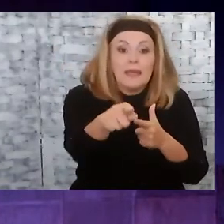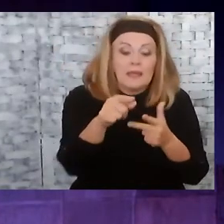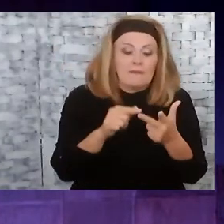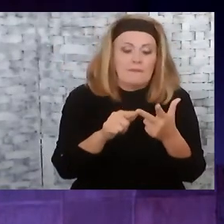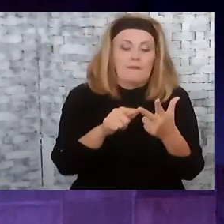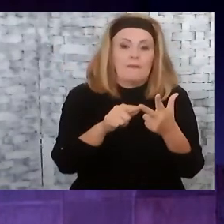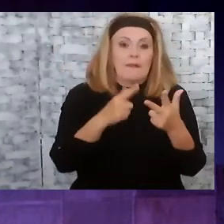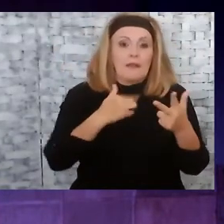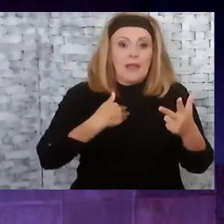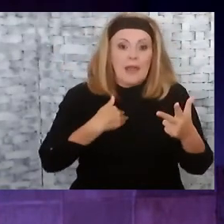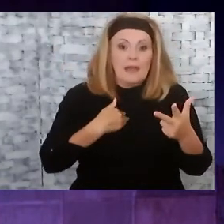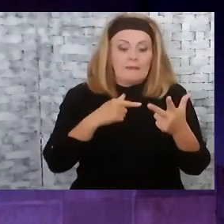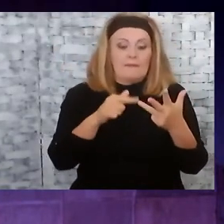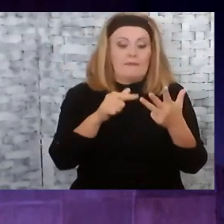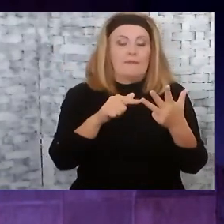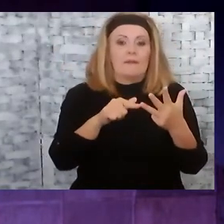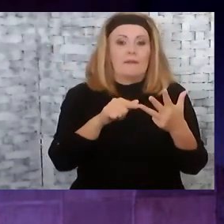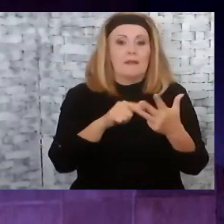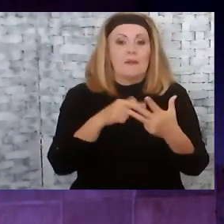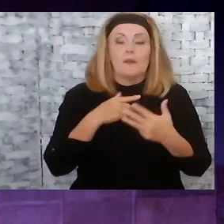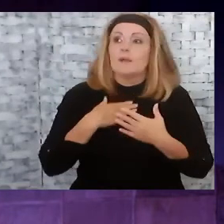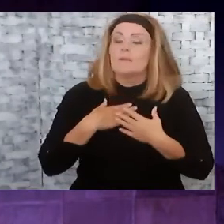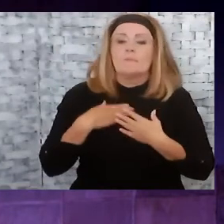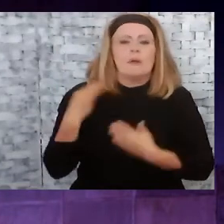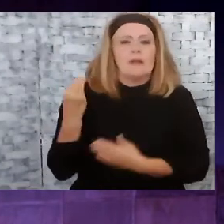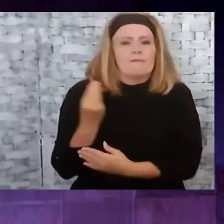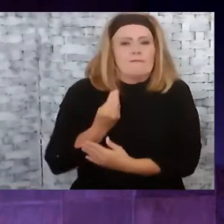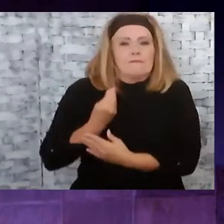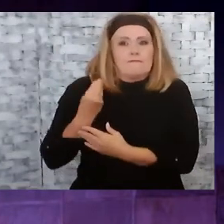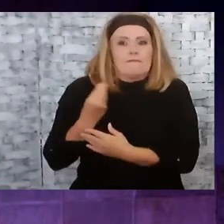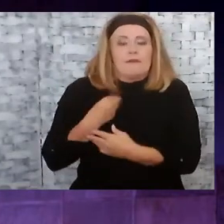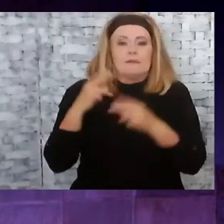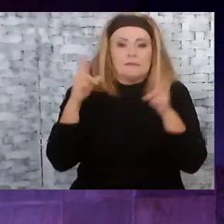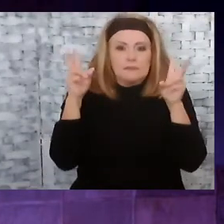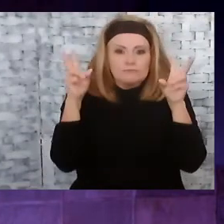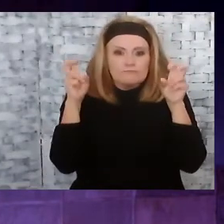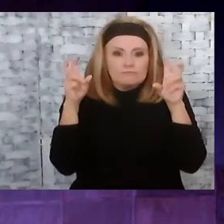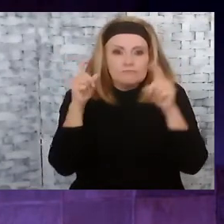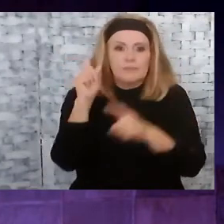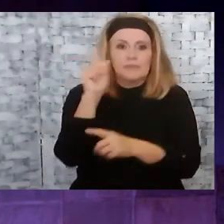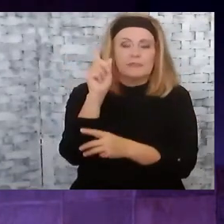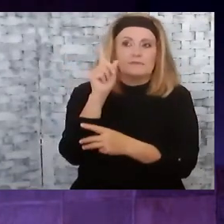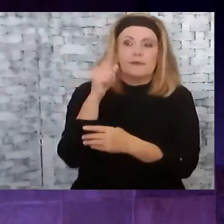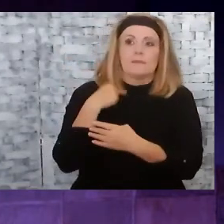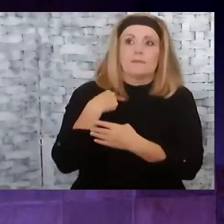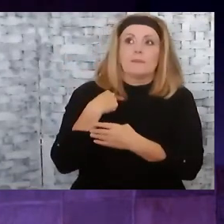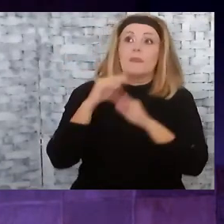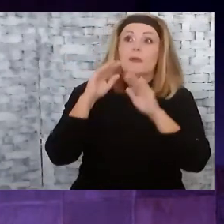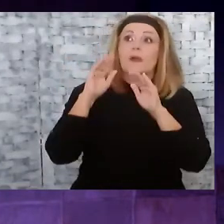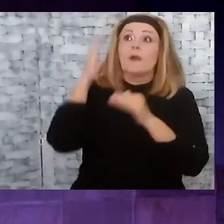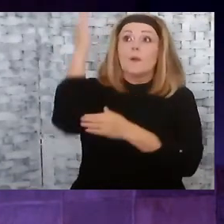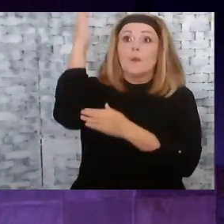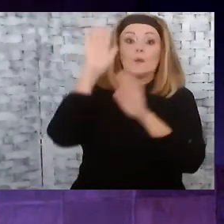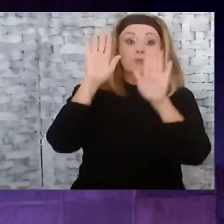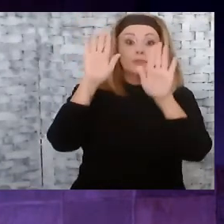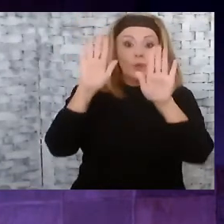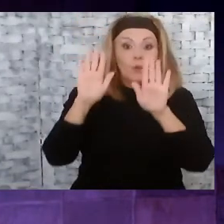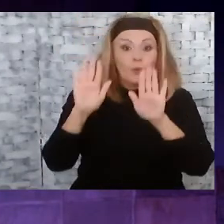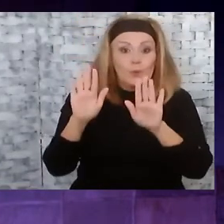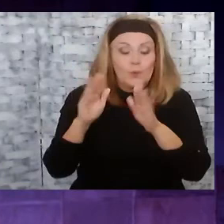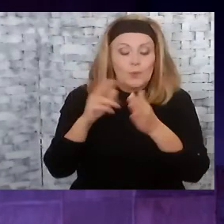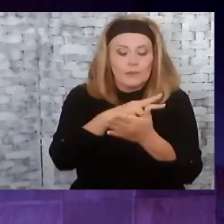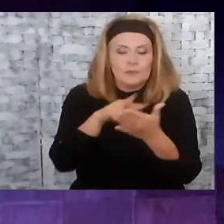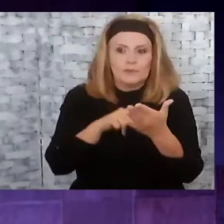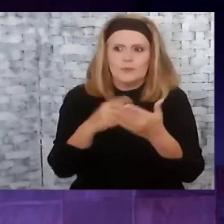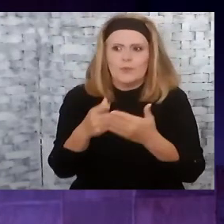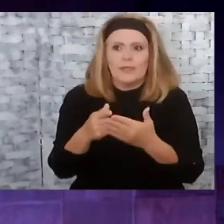ek. Een van my gunsteling aanhalings as dit kom by God se groot story, en by jou en my is van Stephen Shoemaker, en 'n ou met 'n